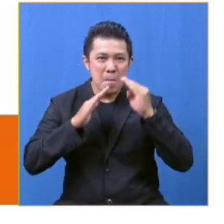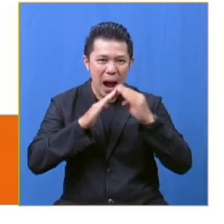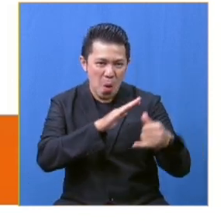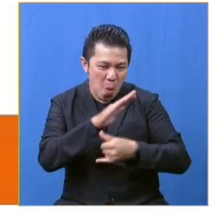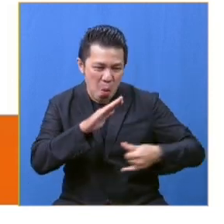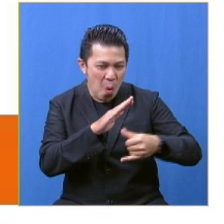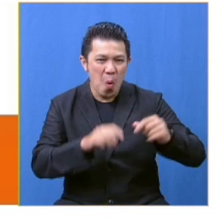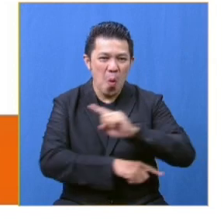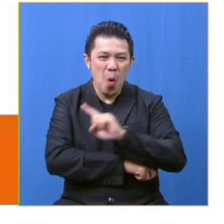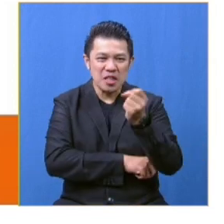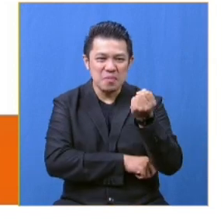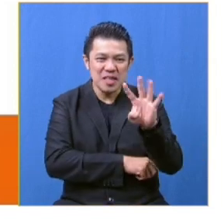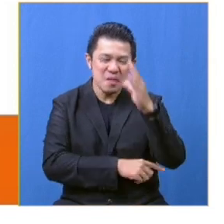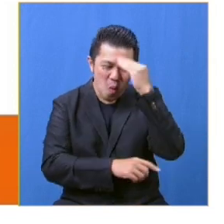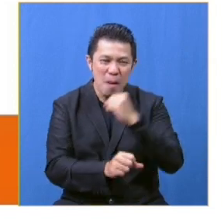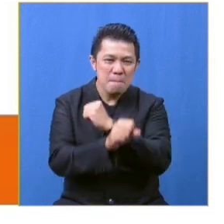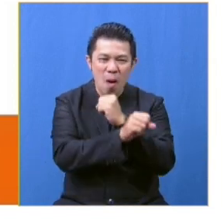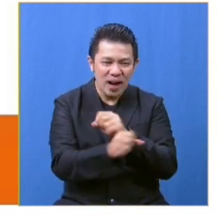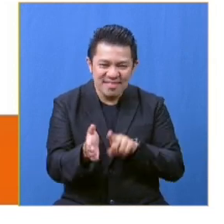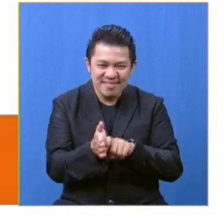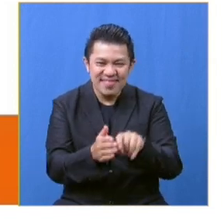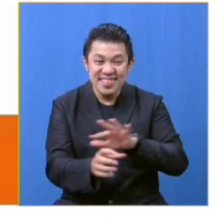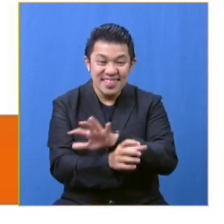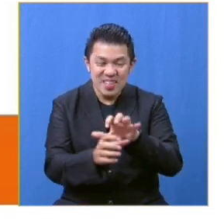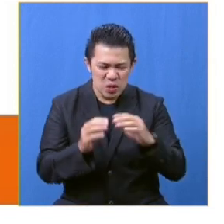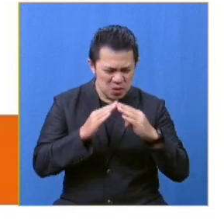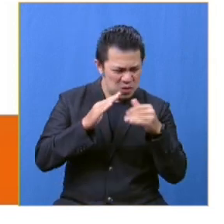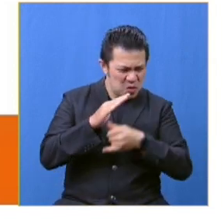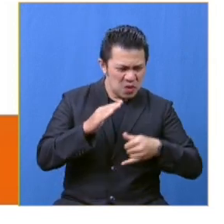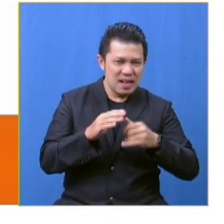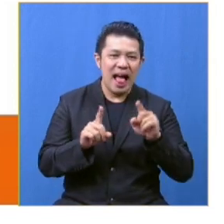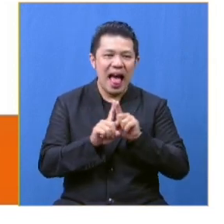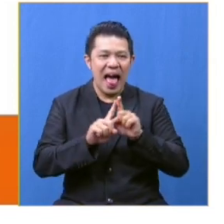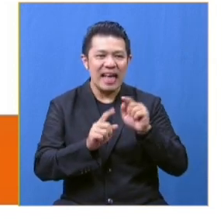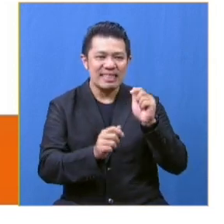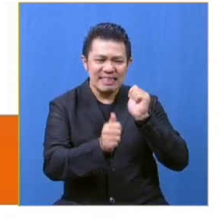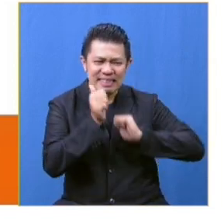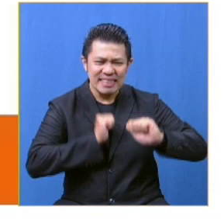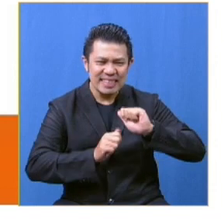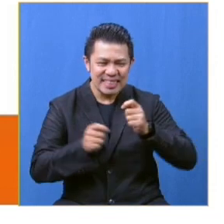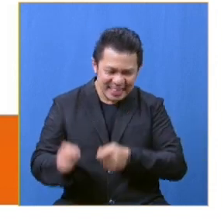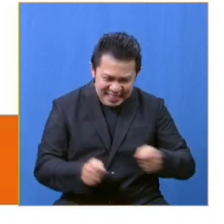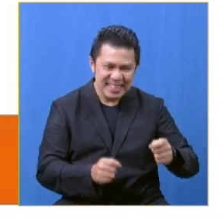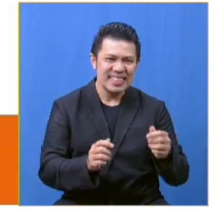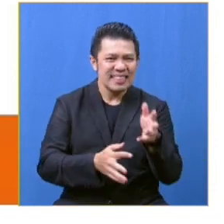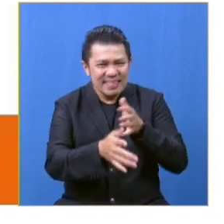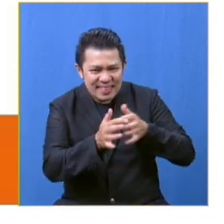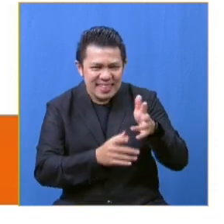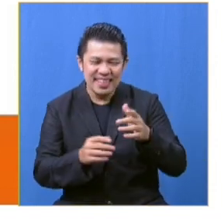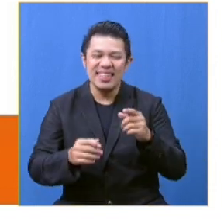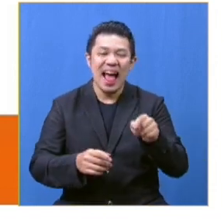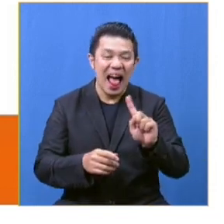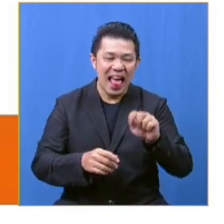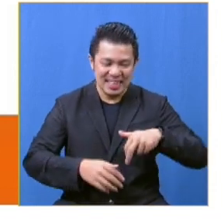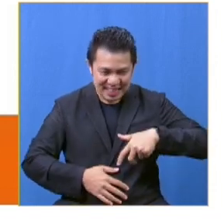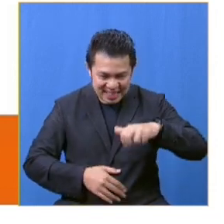เฝ้าดูอาการของโรคโควิด-19 แต่ละคนสวมวิญญาณเป็นนักดนตรีค่ะทำท่าดีดพินกับราวระเบียงบ้าง